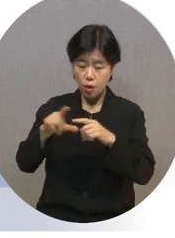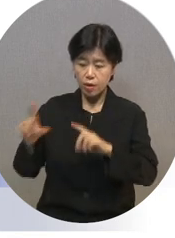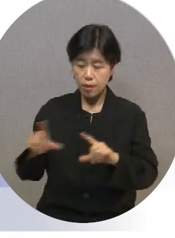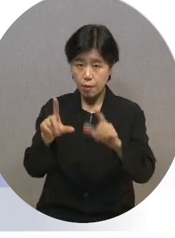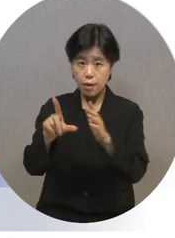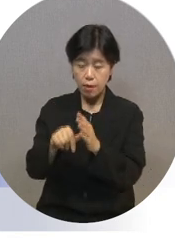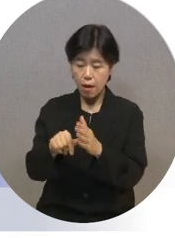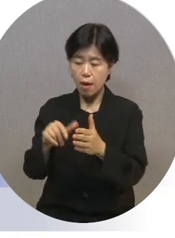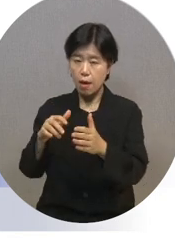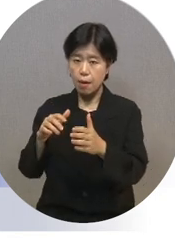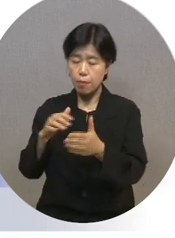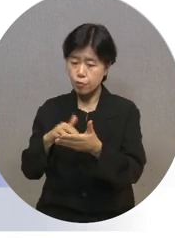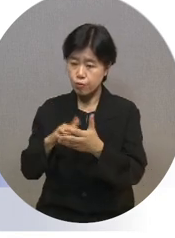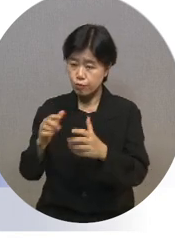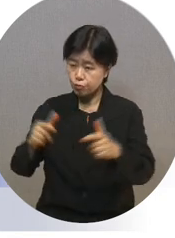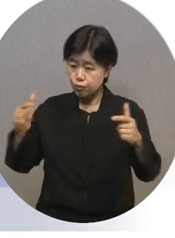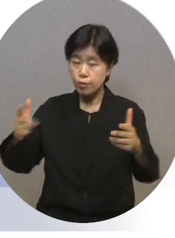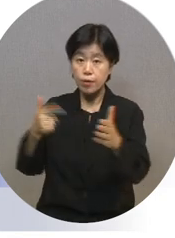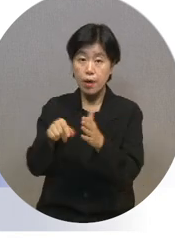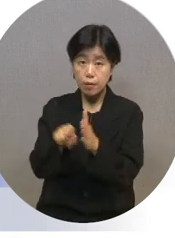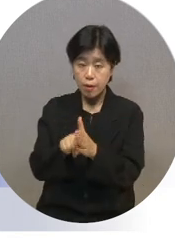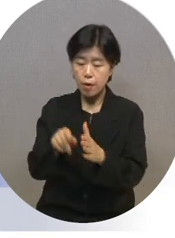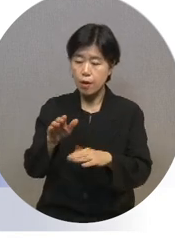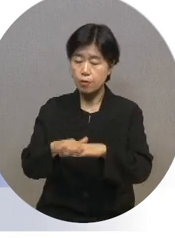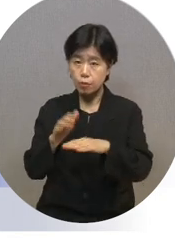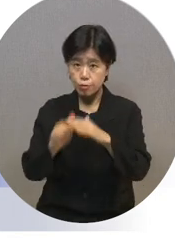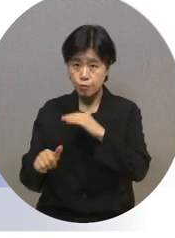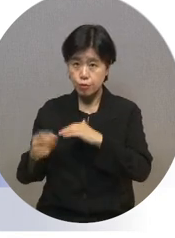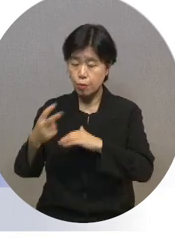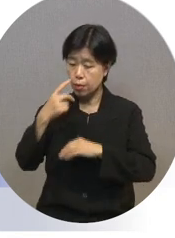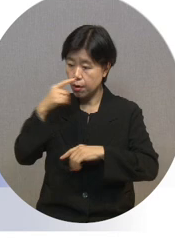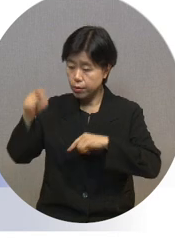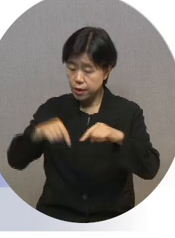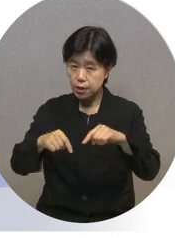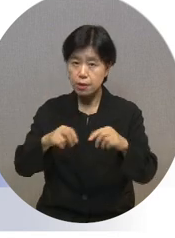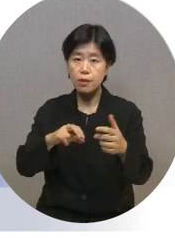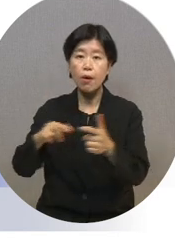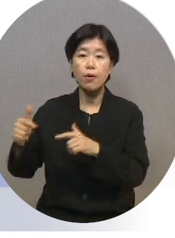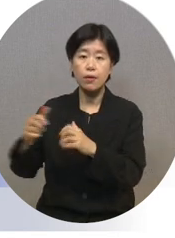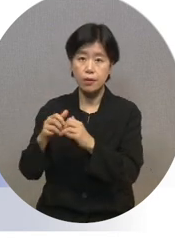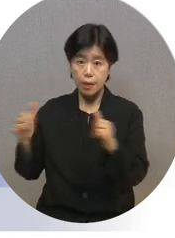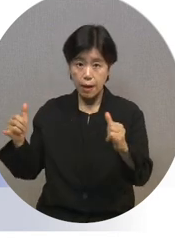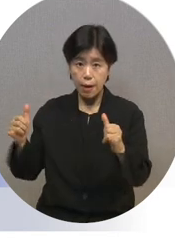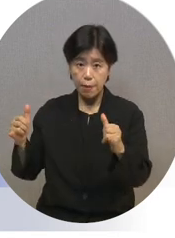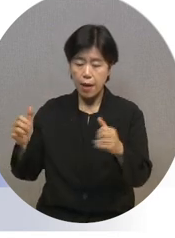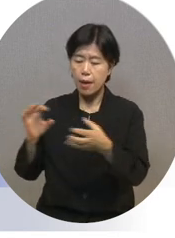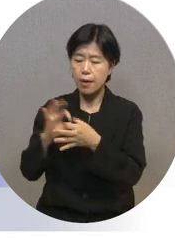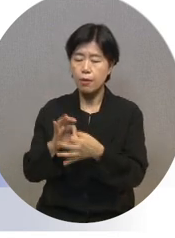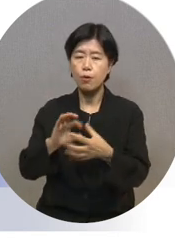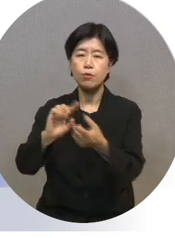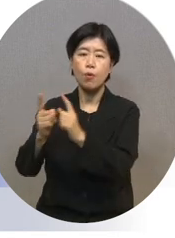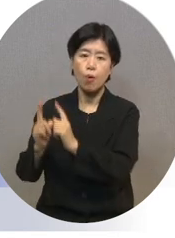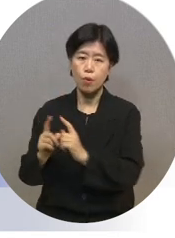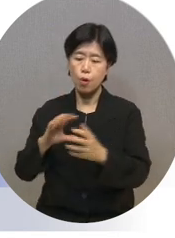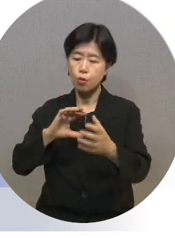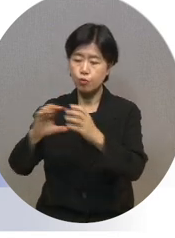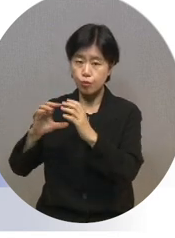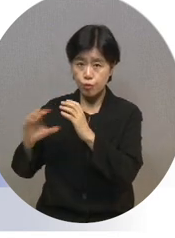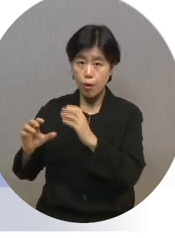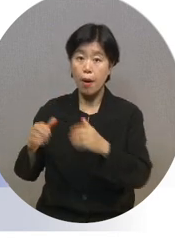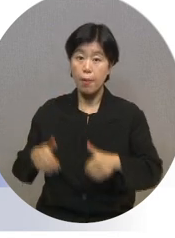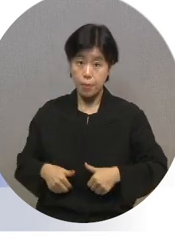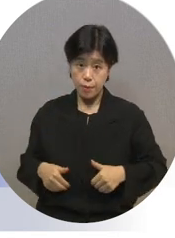위해서 장애인 체육 선수와 지도자 학계 등 관계자들과 지속해서 소통하고 현장 수요를